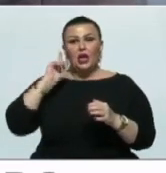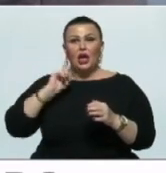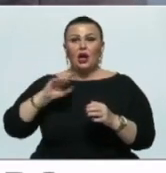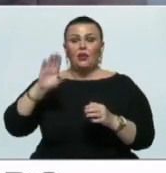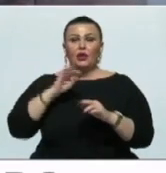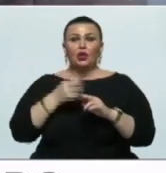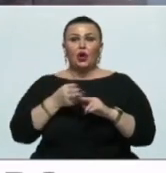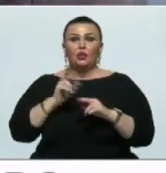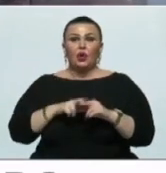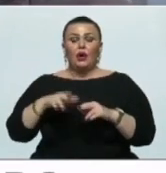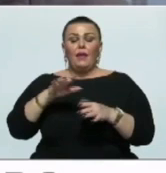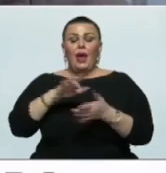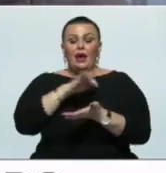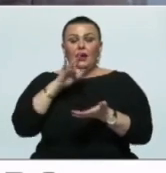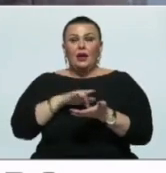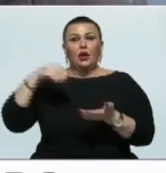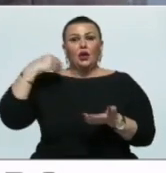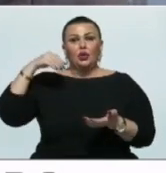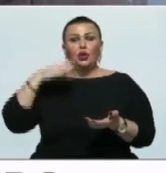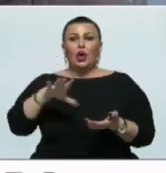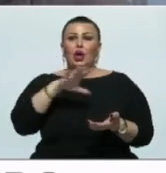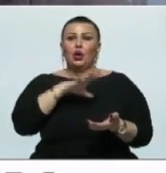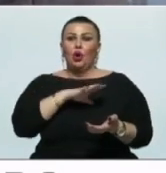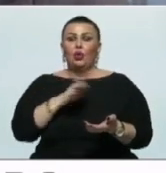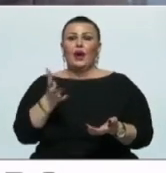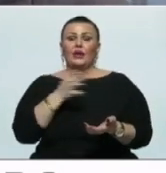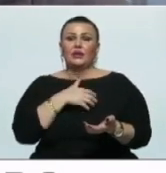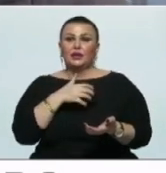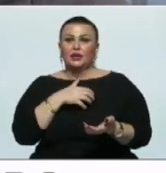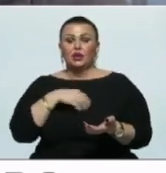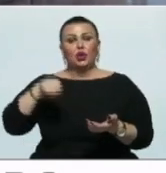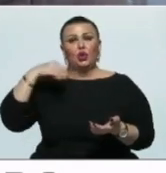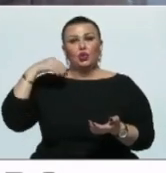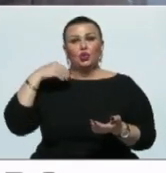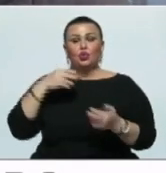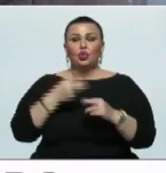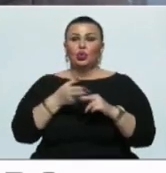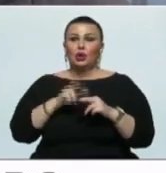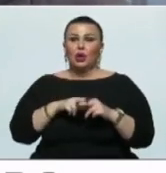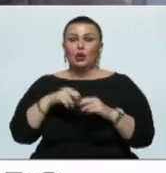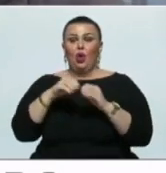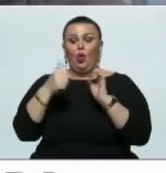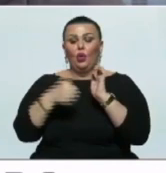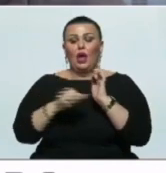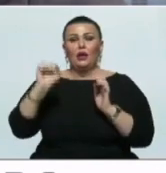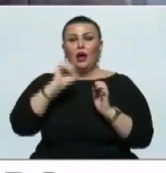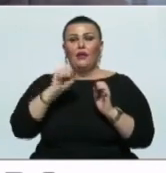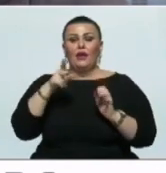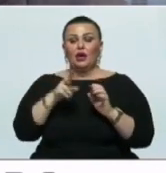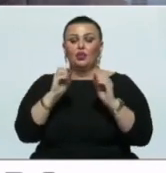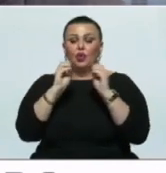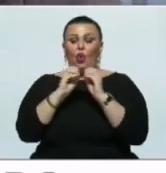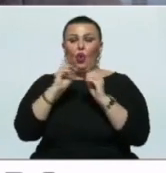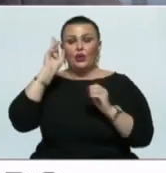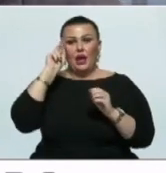bu gözlem merkezinde Türkiye'nin olmasını istiyor. Türkiye'de işte 16 Ağustos 2010